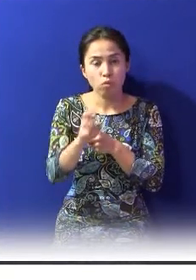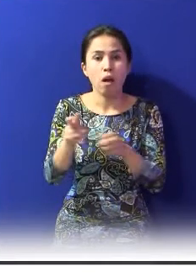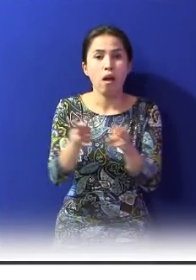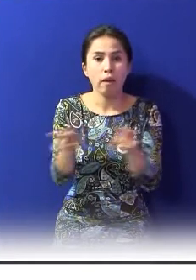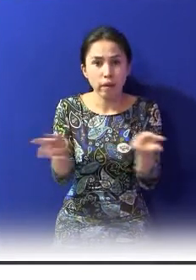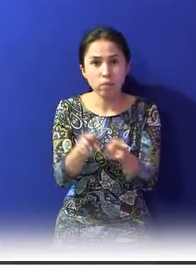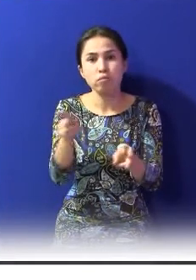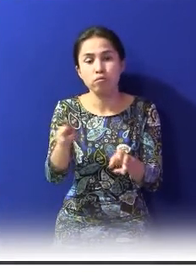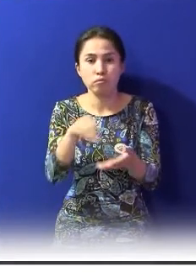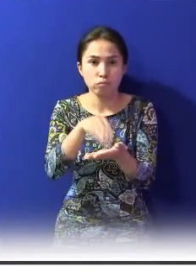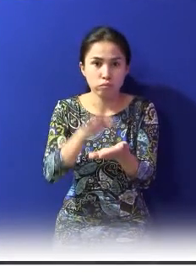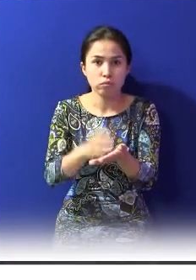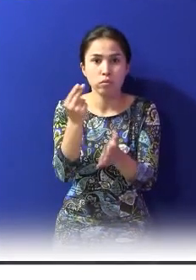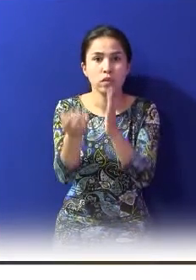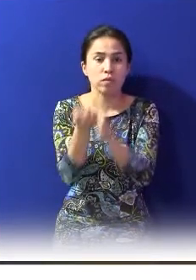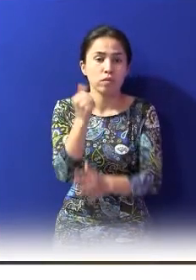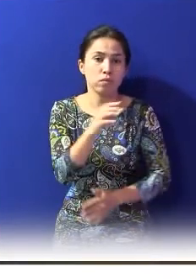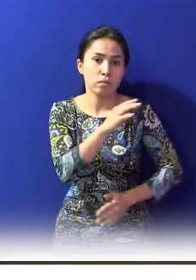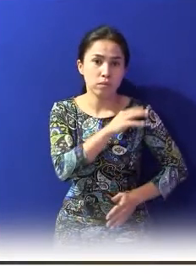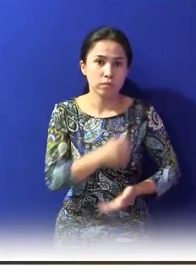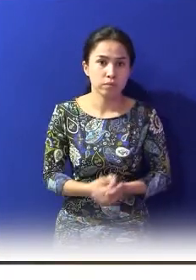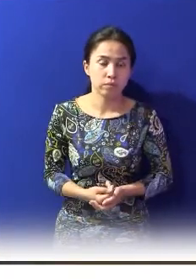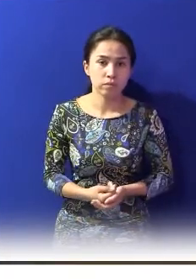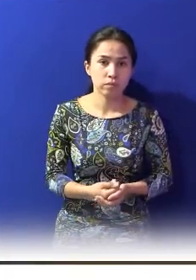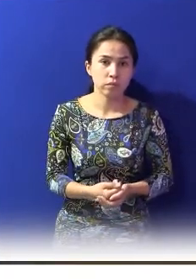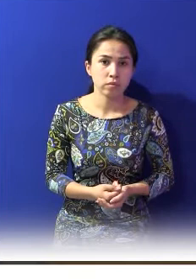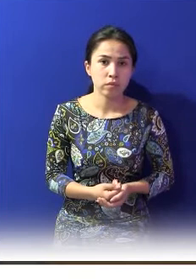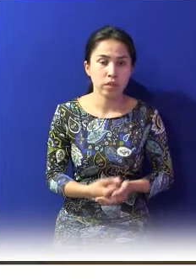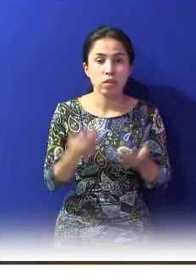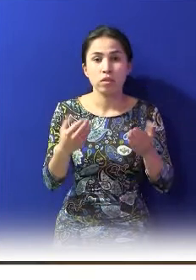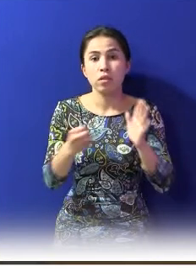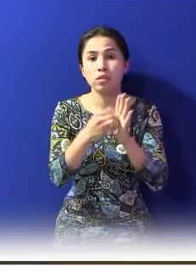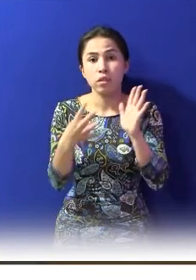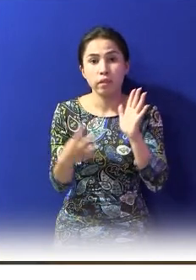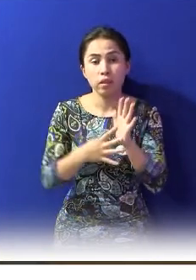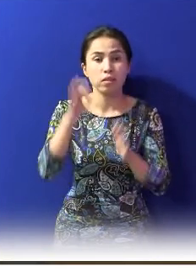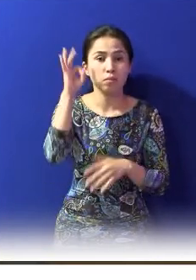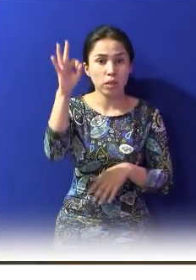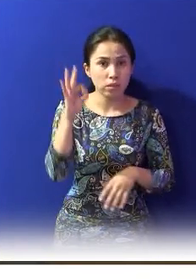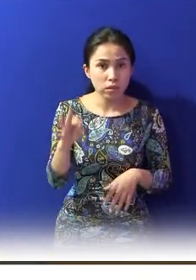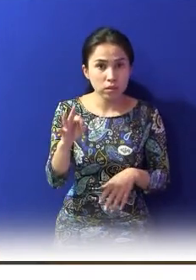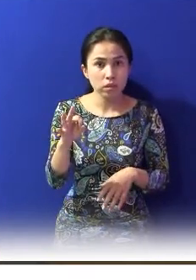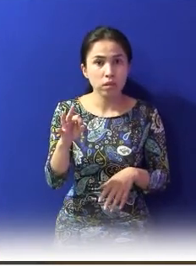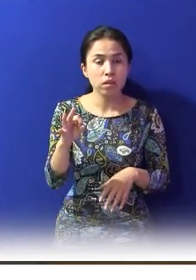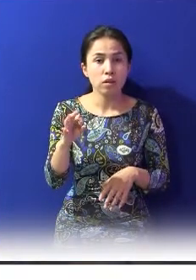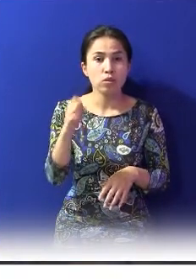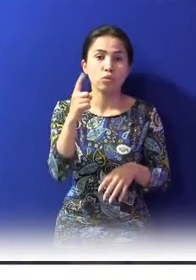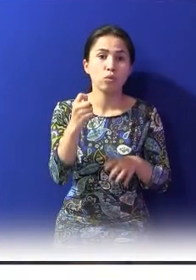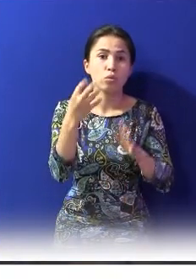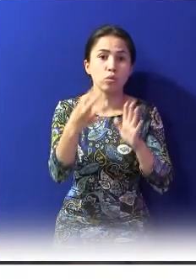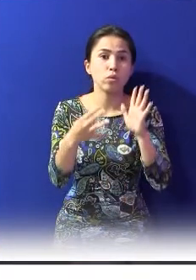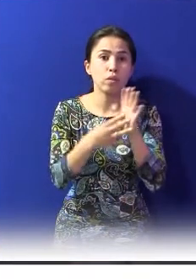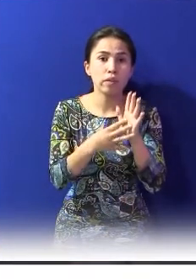саласы бойынша 6 кәсіпкермен келісім шарт жүргізу жоспарланып отыр. Яғни мектеп асханаларын жаңарту жұмыстары қолға алынады. Ал өткен